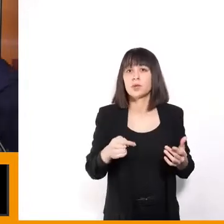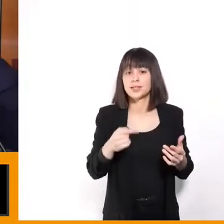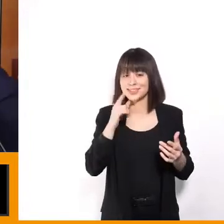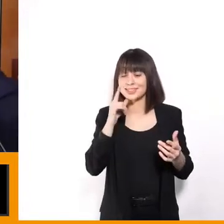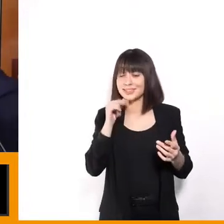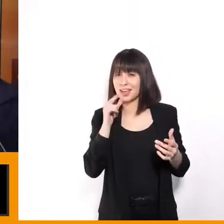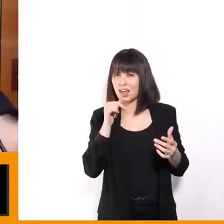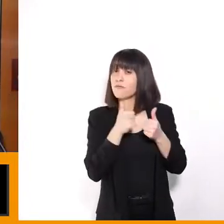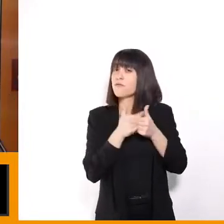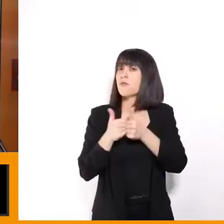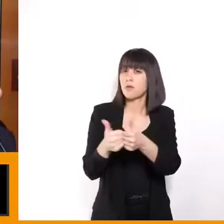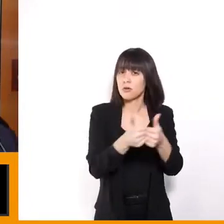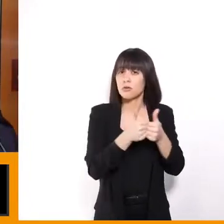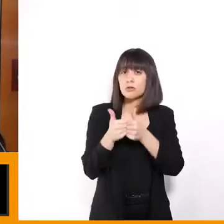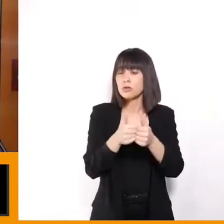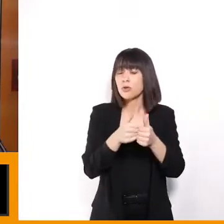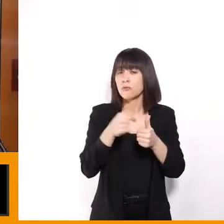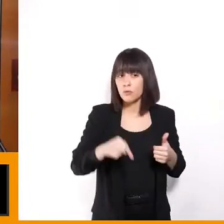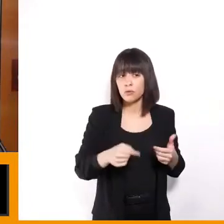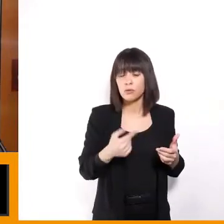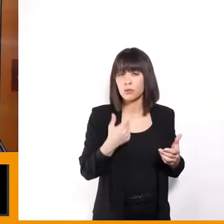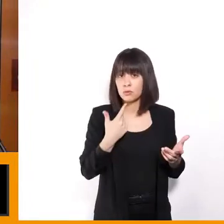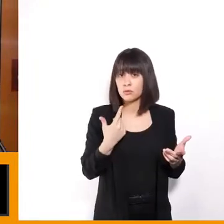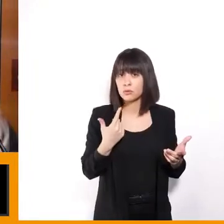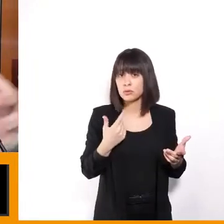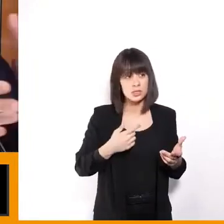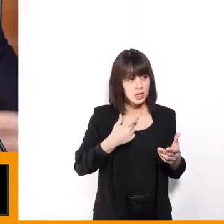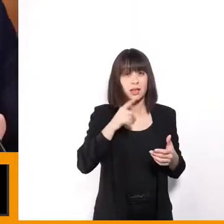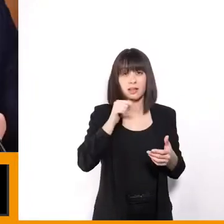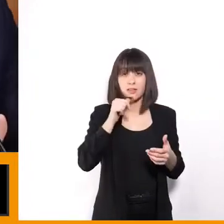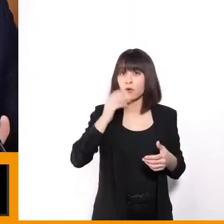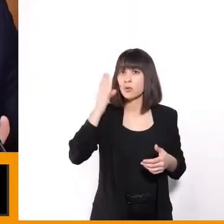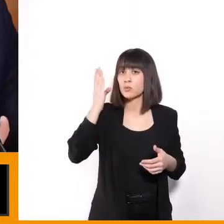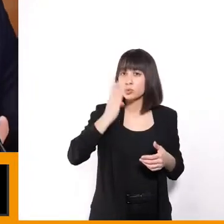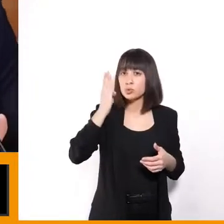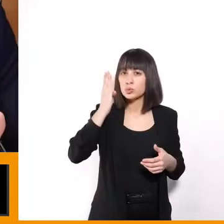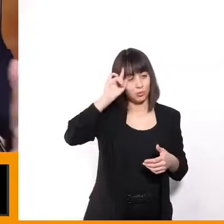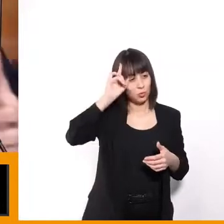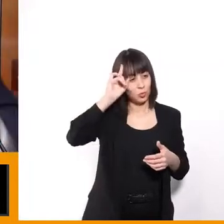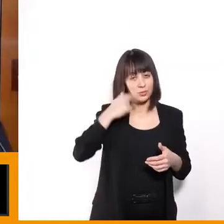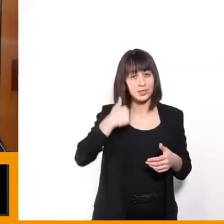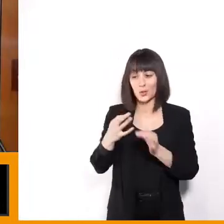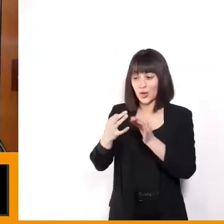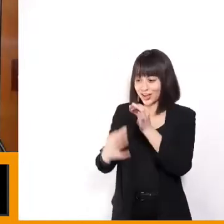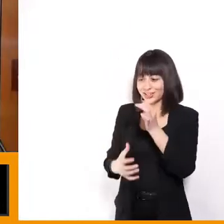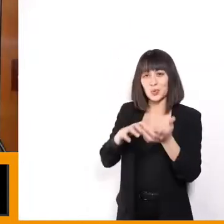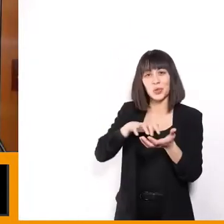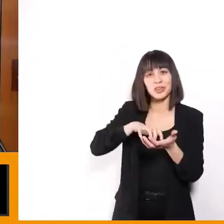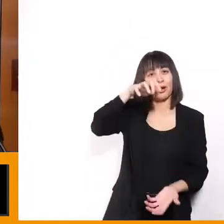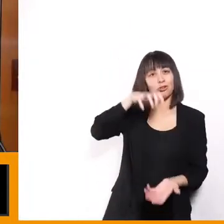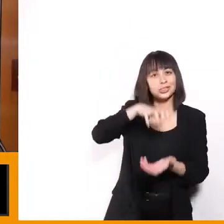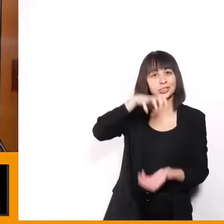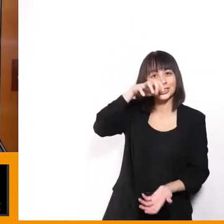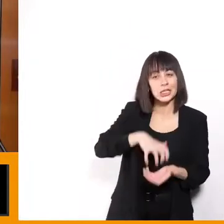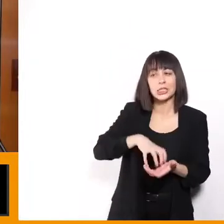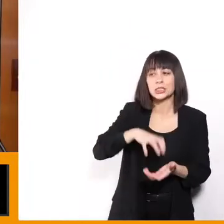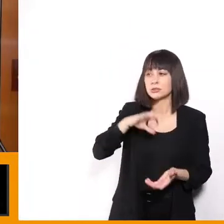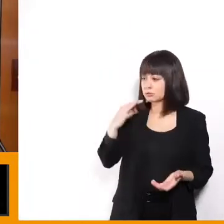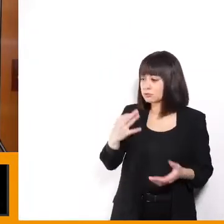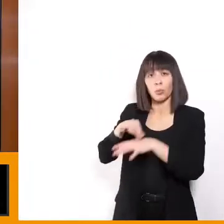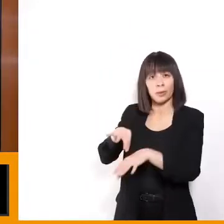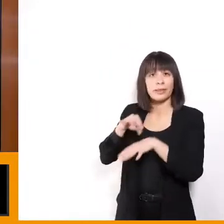qui est nécessaire parce que sinon, nous aurons des résultats quantitatifs, mais la qualité ne sera pas au rendez-vous et avec beaucoup de